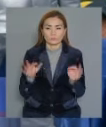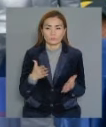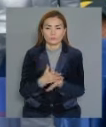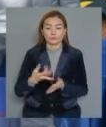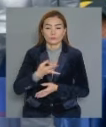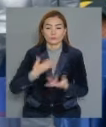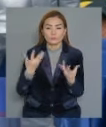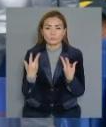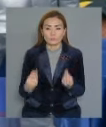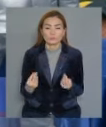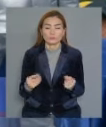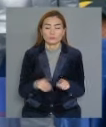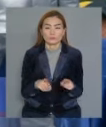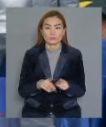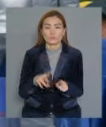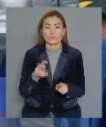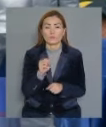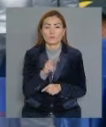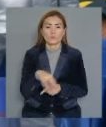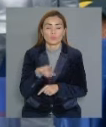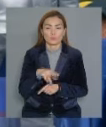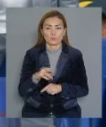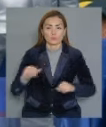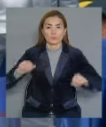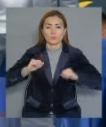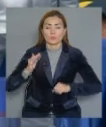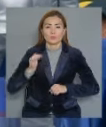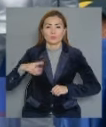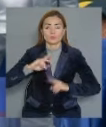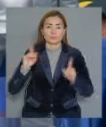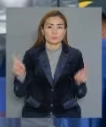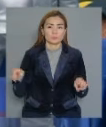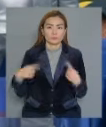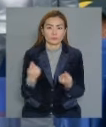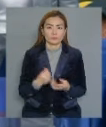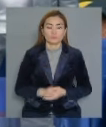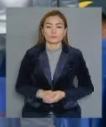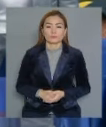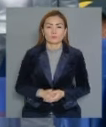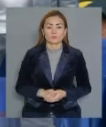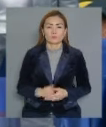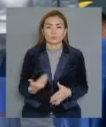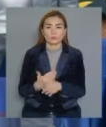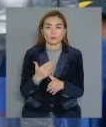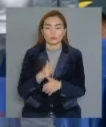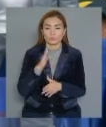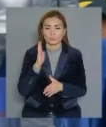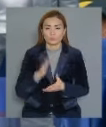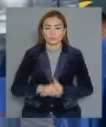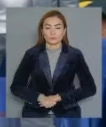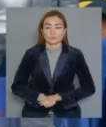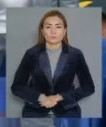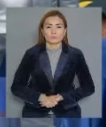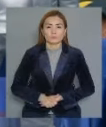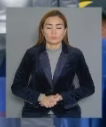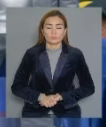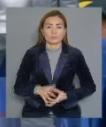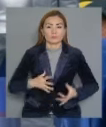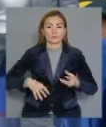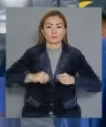республика көлемінде Номад MMA спорт түрінің дамуына әсерін тигізеді деп біздер ойлаймыз.